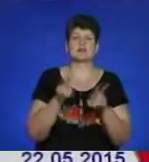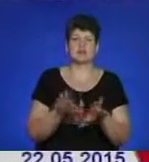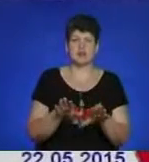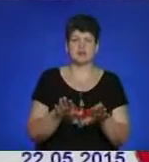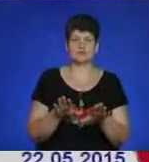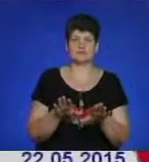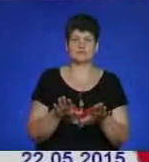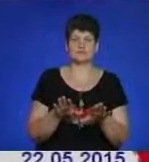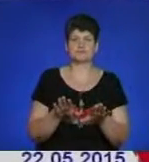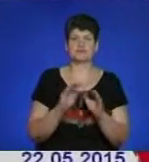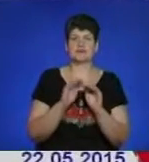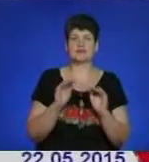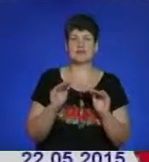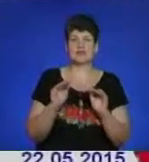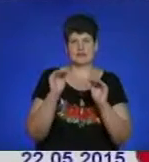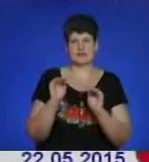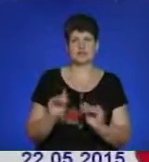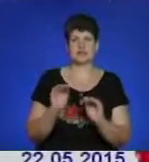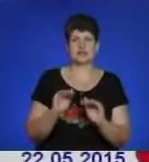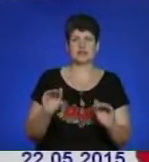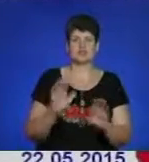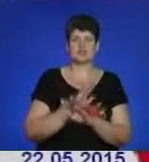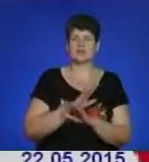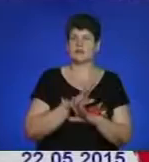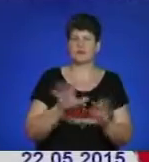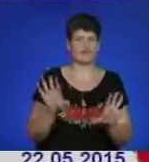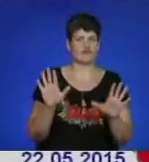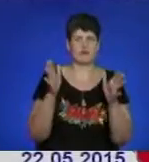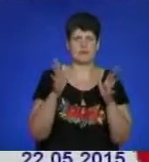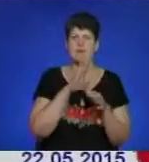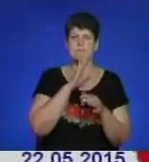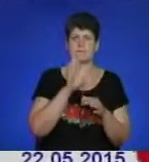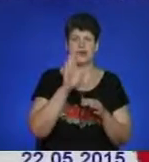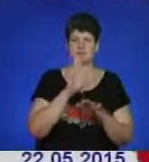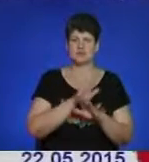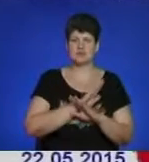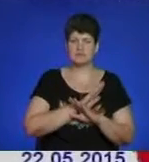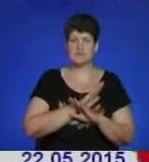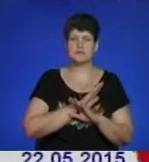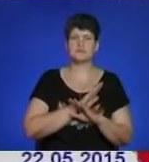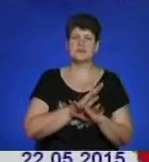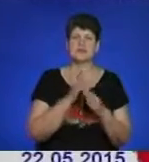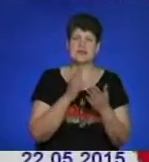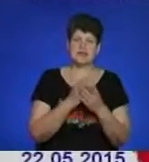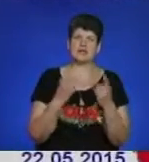низькою дитяча смертність, не було випадків материнської смертності. Є високий